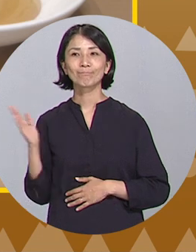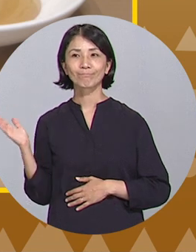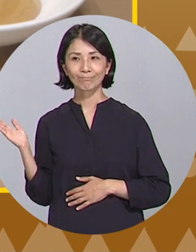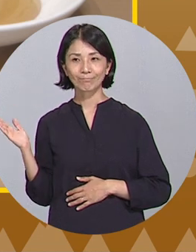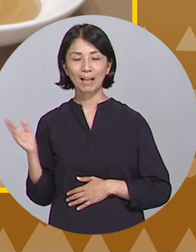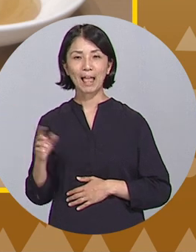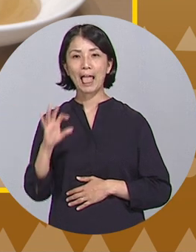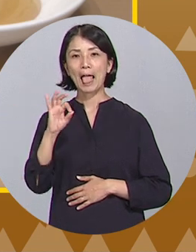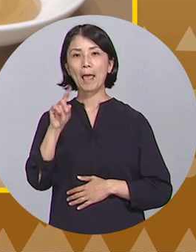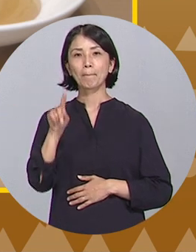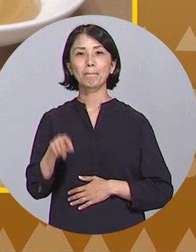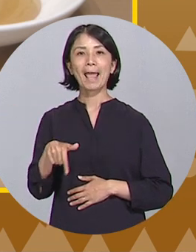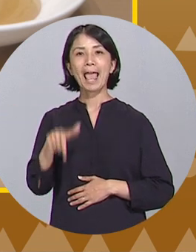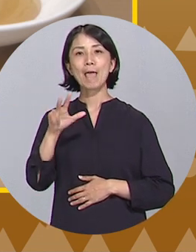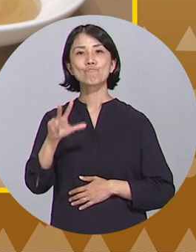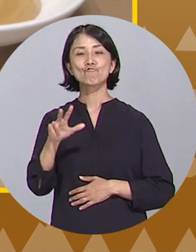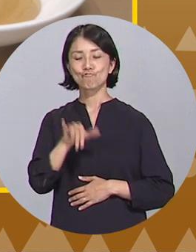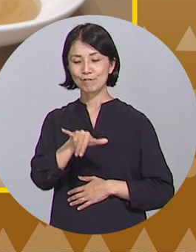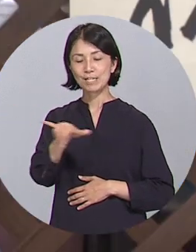ープルシロップをつけてみました。